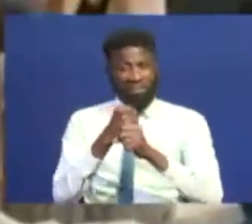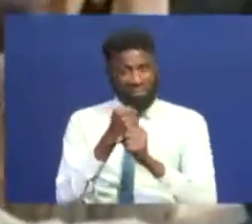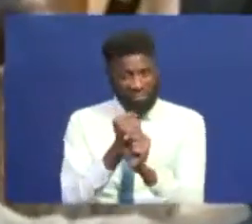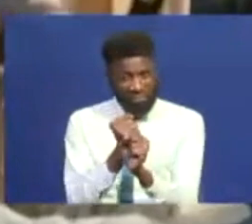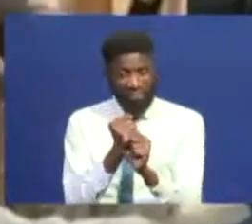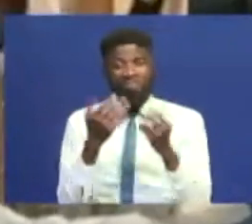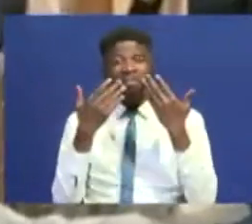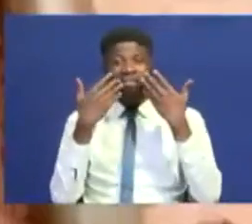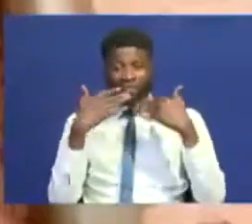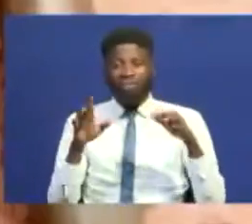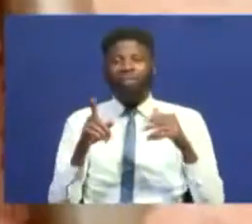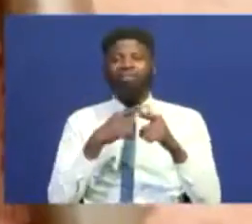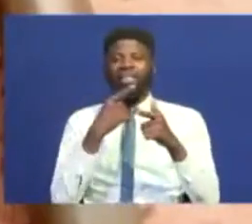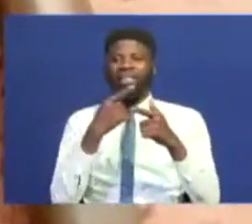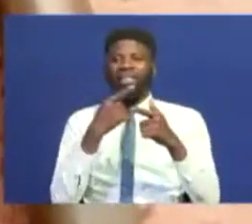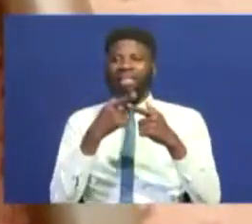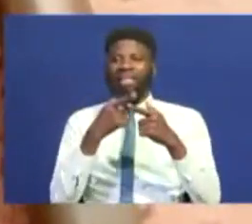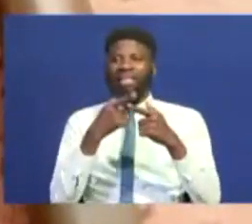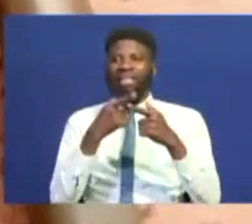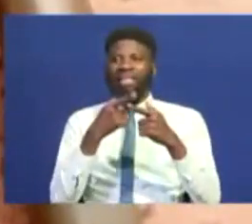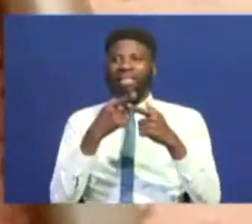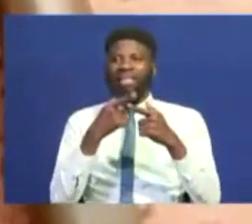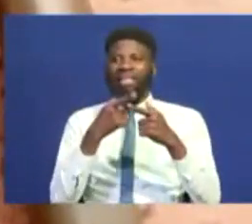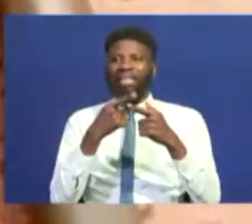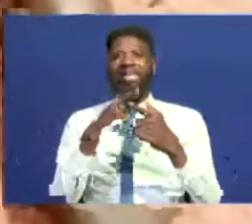inapikwa sandpaper.